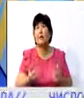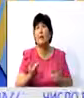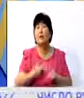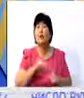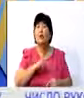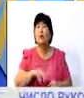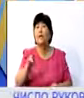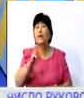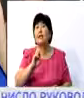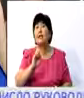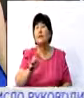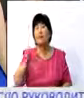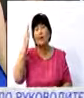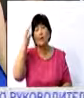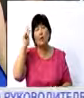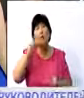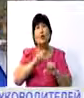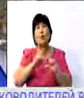работы Назарбаев интеллектуальных школ.